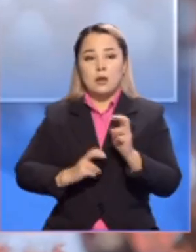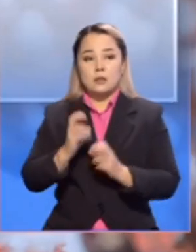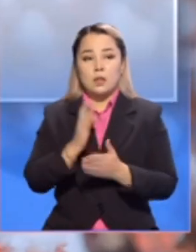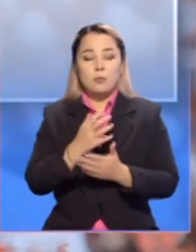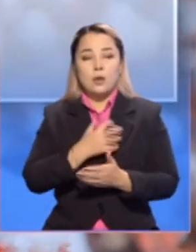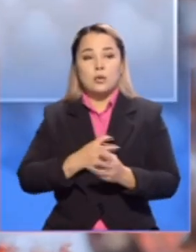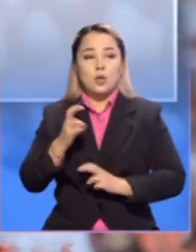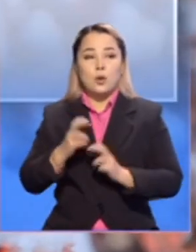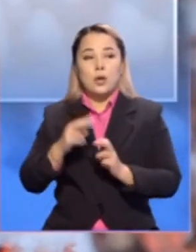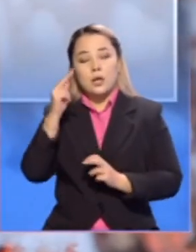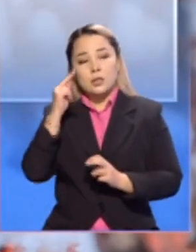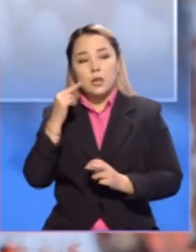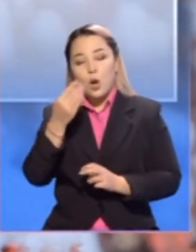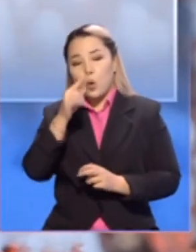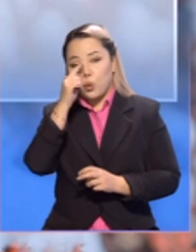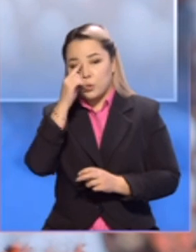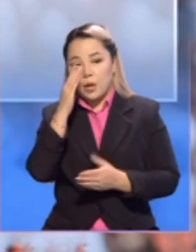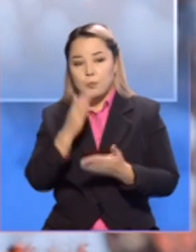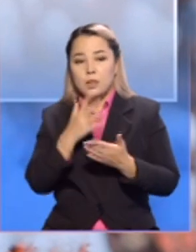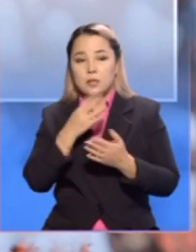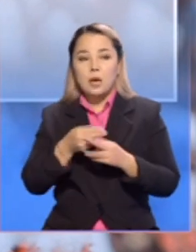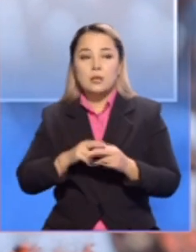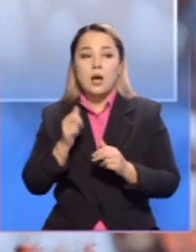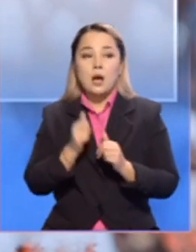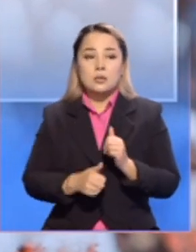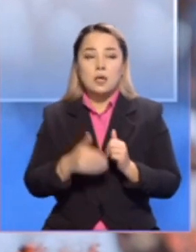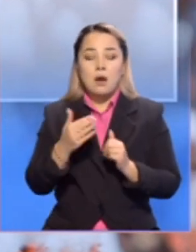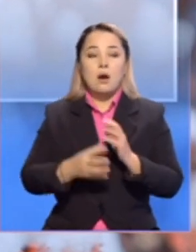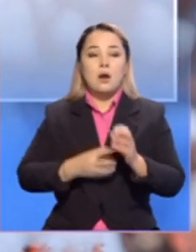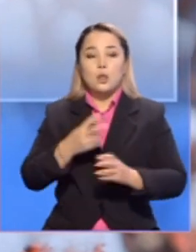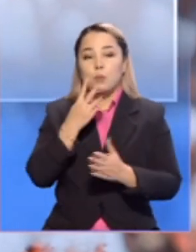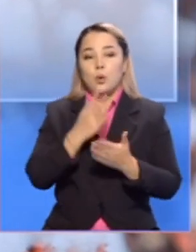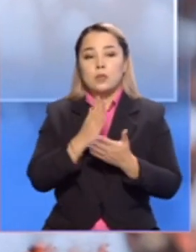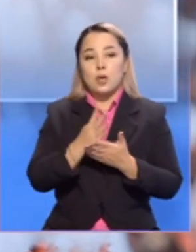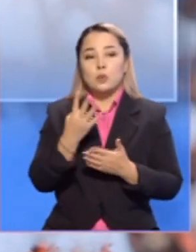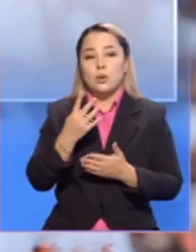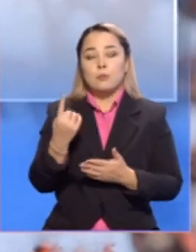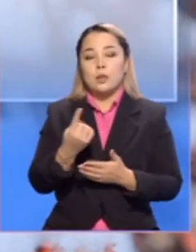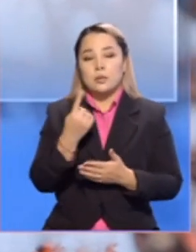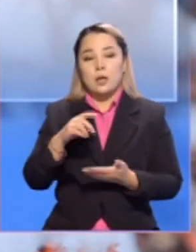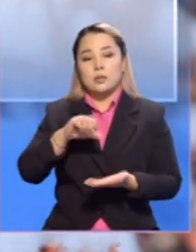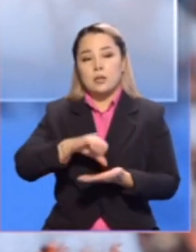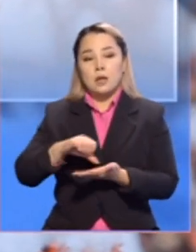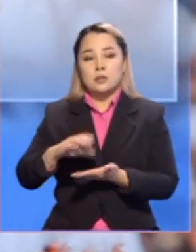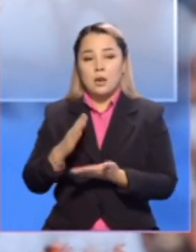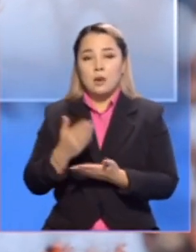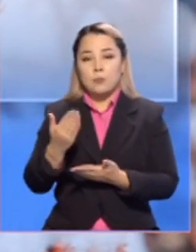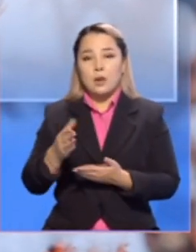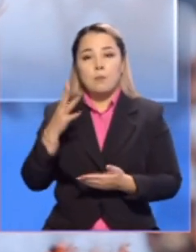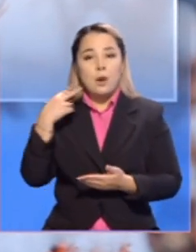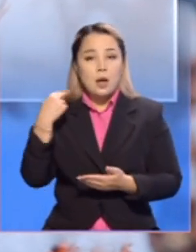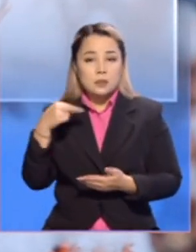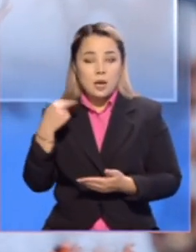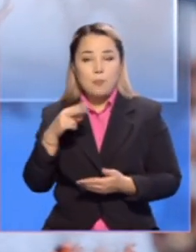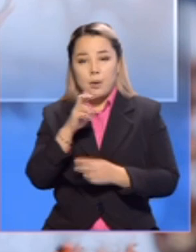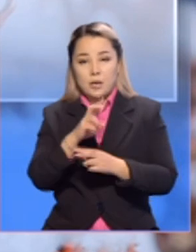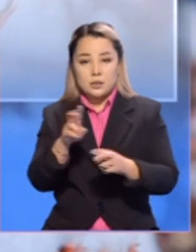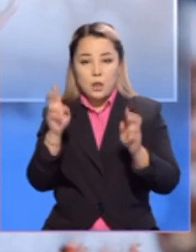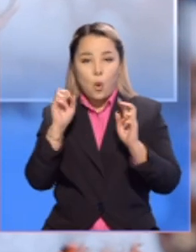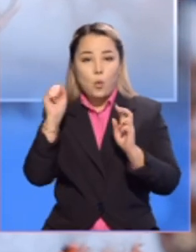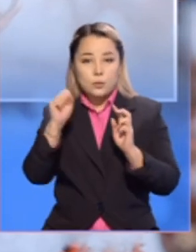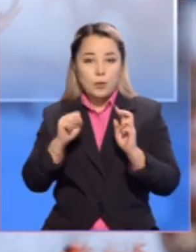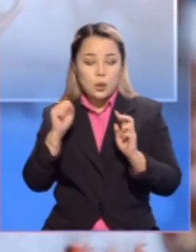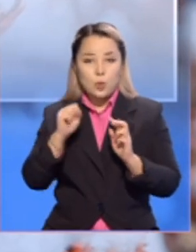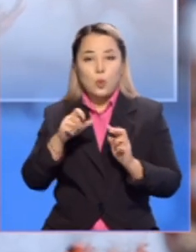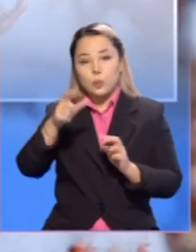Негізгі өндірушілері Қытай мен Үндістан, олардың әрқайсысына әлемдік көрсеткіштің 1/4 тиесілі. Одан кейін Пәкістан, Бразилия,